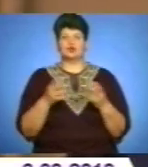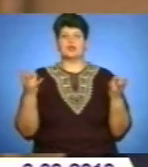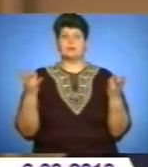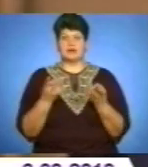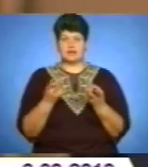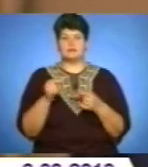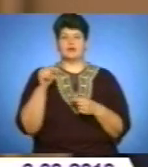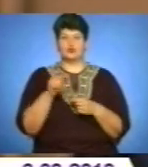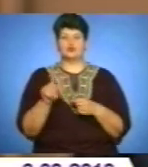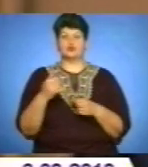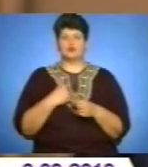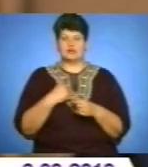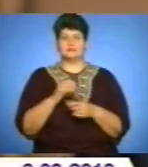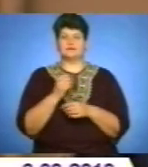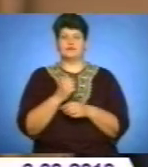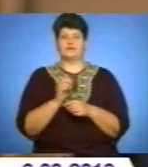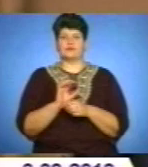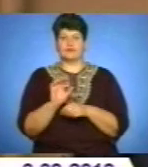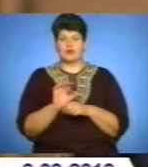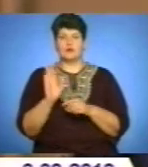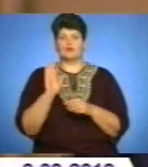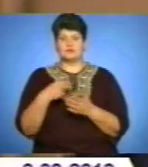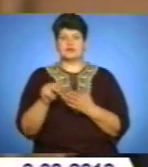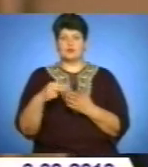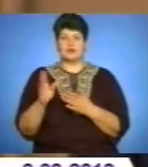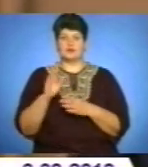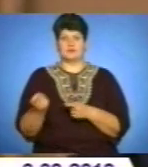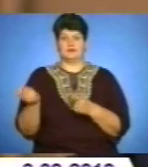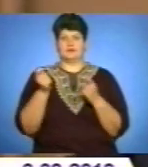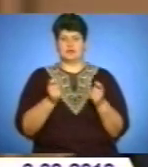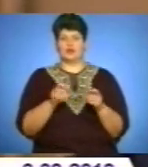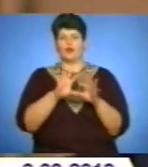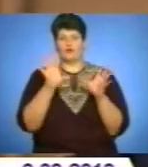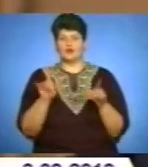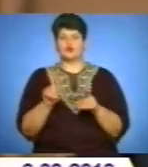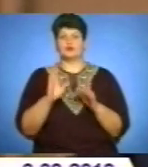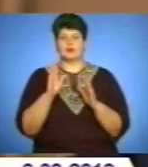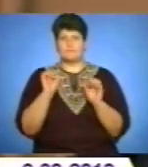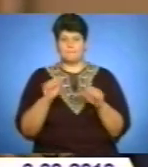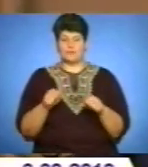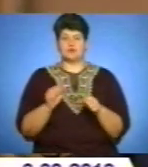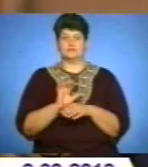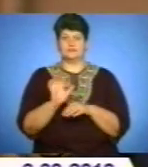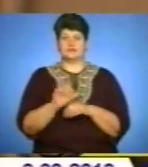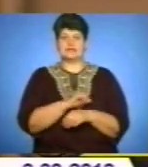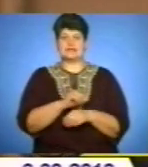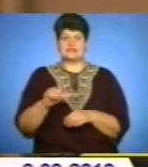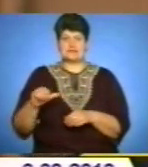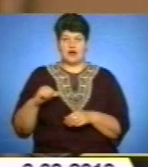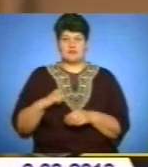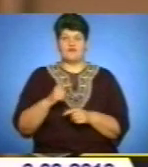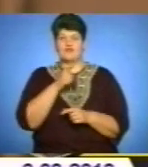то, что у нас не производится, безусловно, будем закупать и будем завозить. Но все, что мы можем производить у себя сами, в